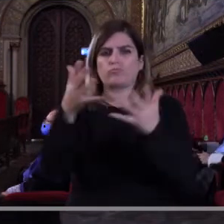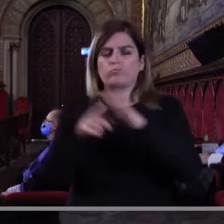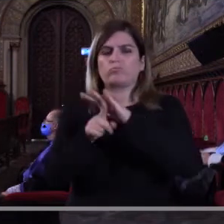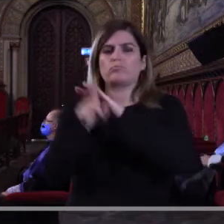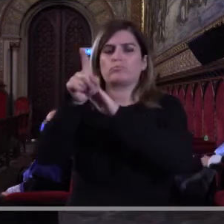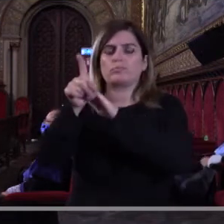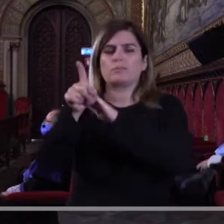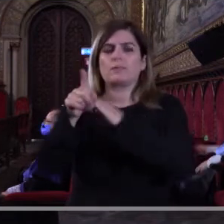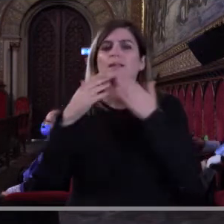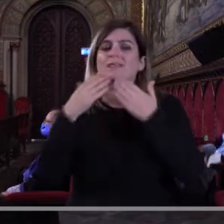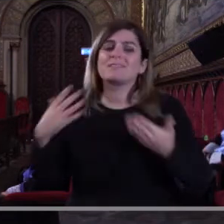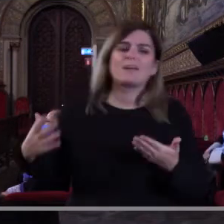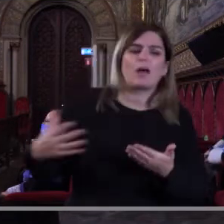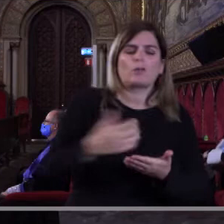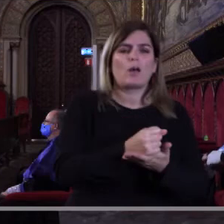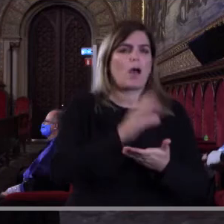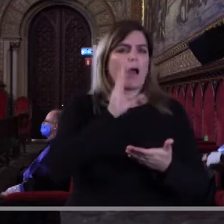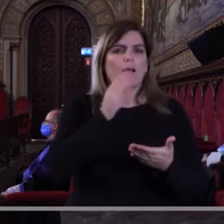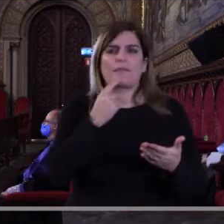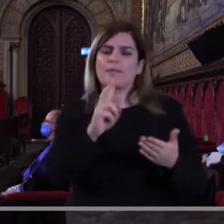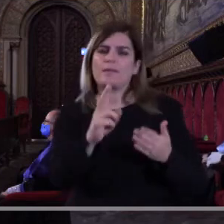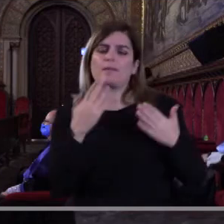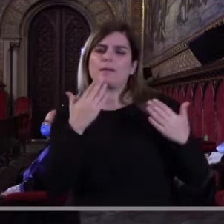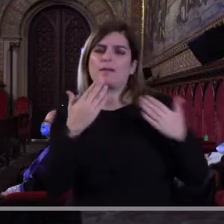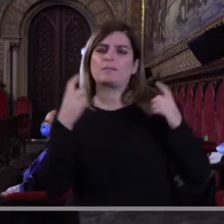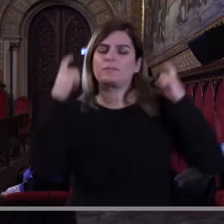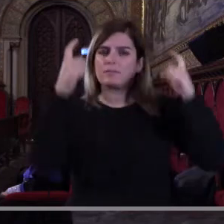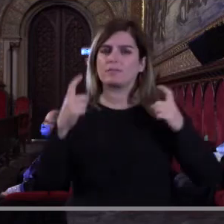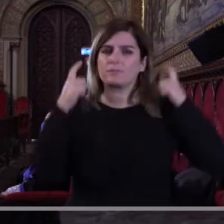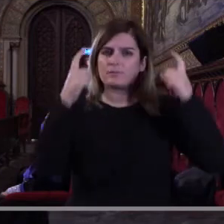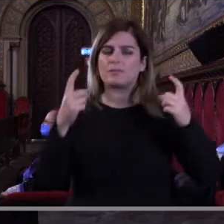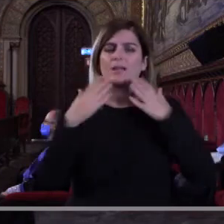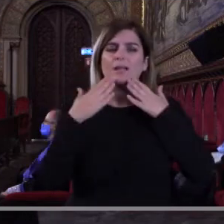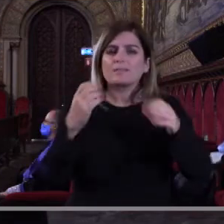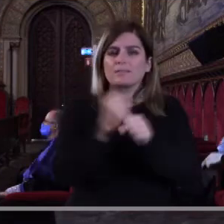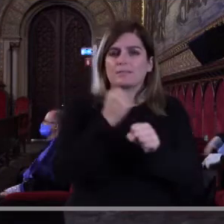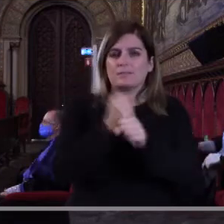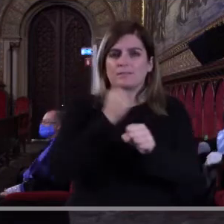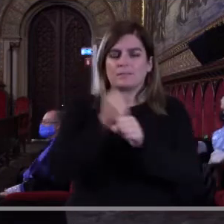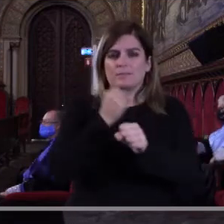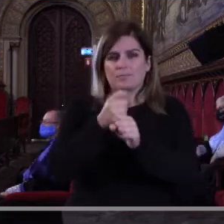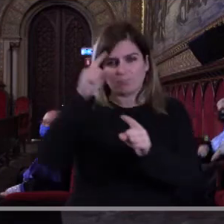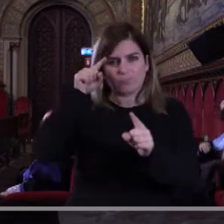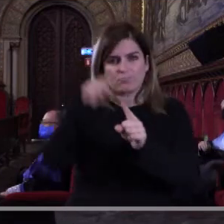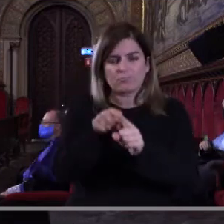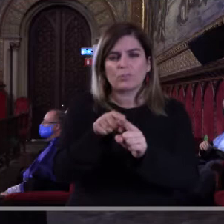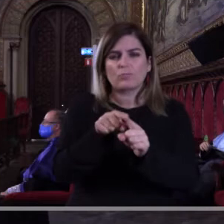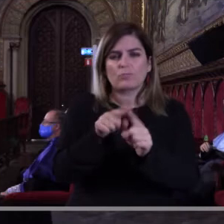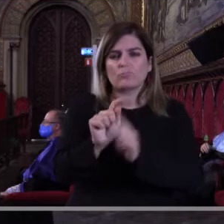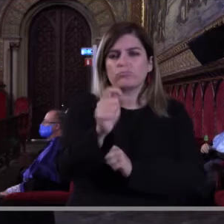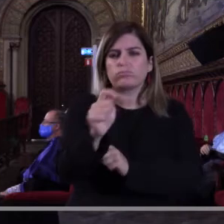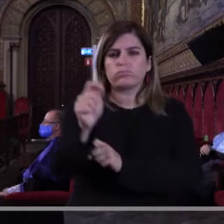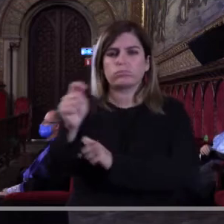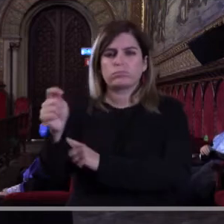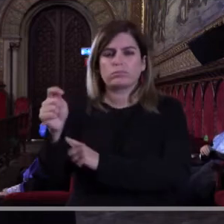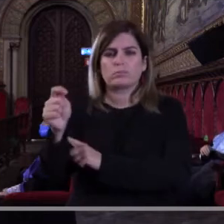tots cal agrair-los avui més que mai el seu esforç i dedicació en la consecució de totes les nostres funcions com